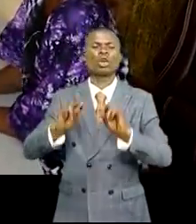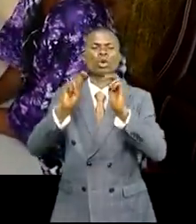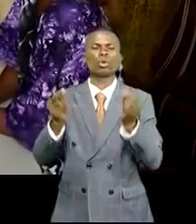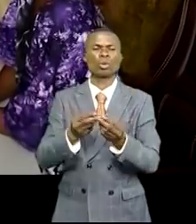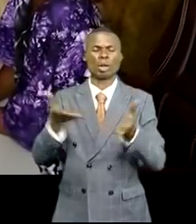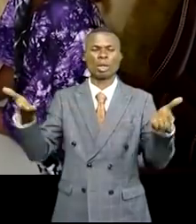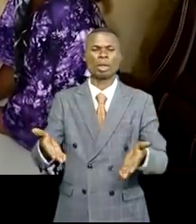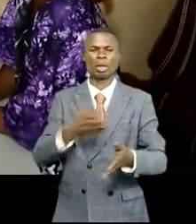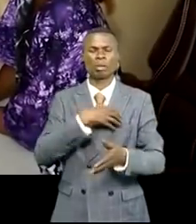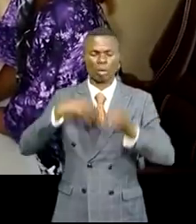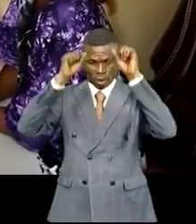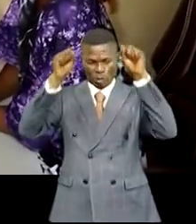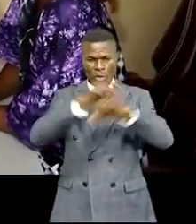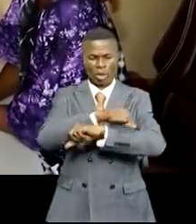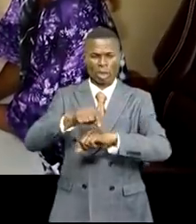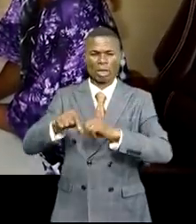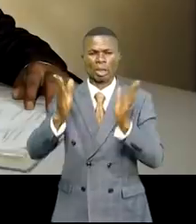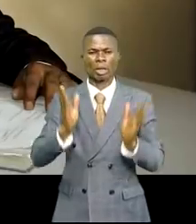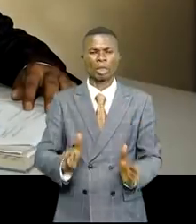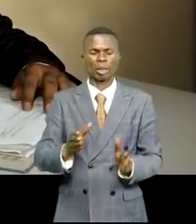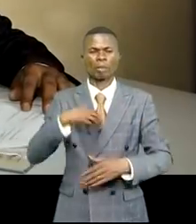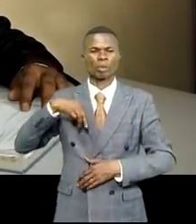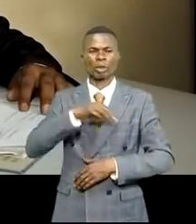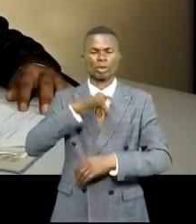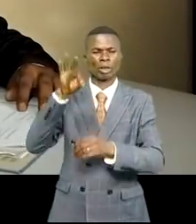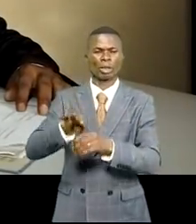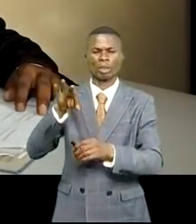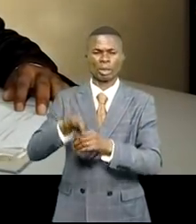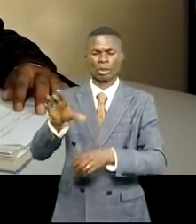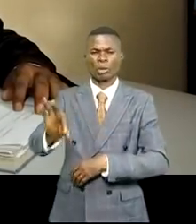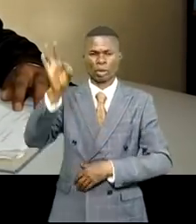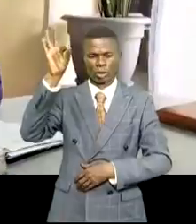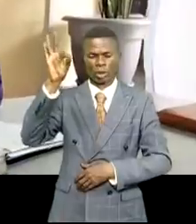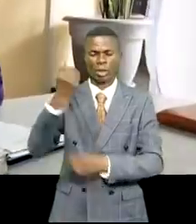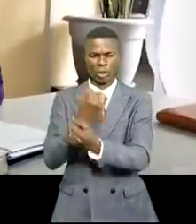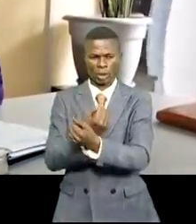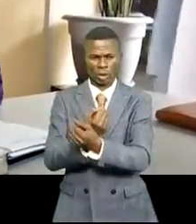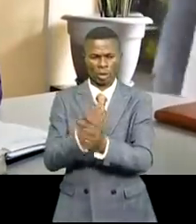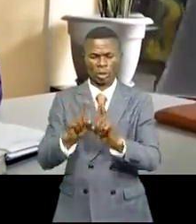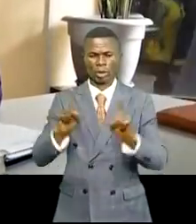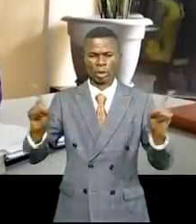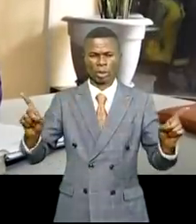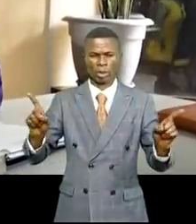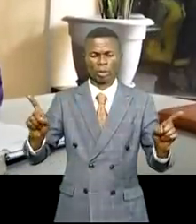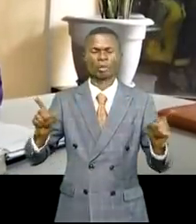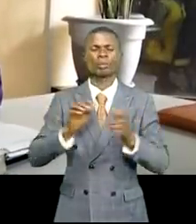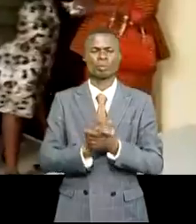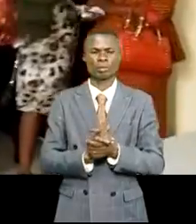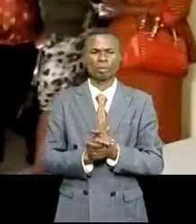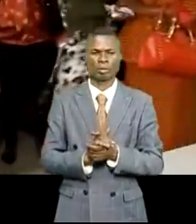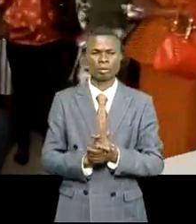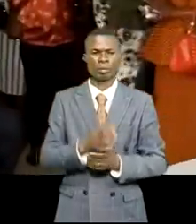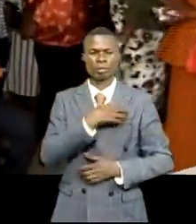présence de la présidente du conseil d'administration et des membres du jury, et ce, pour le respect de la conformité des procédures. La